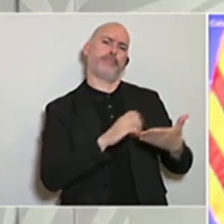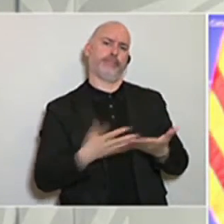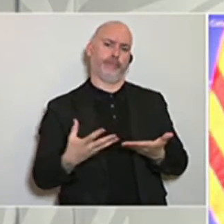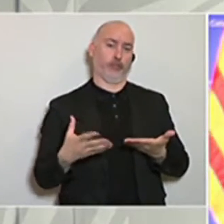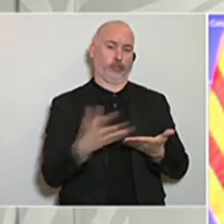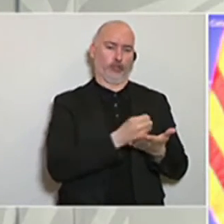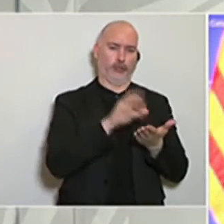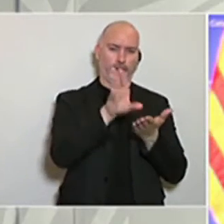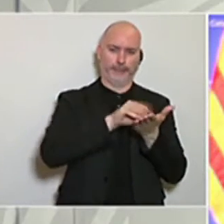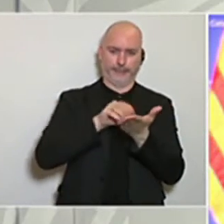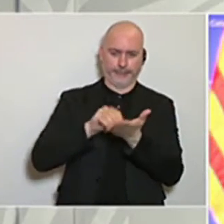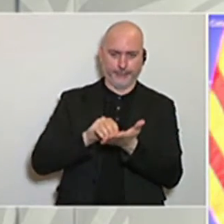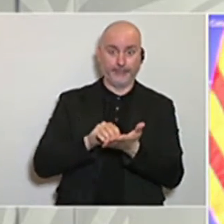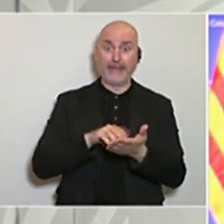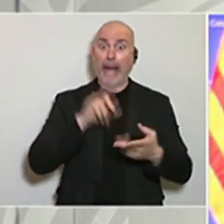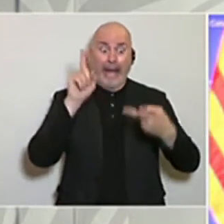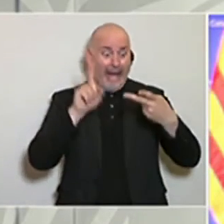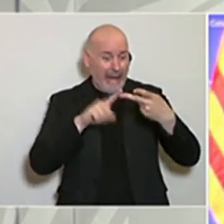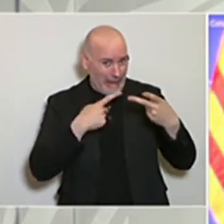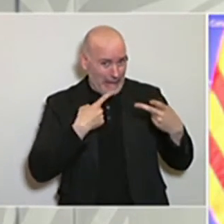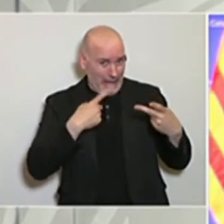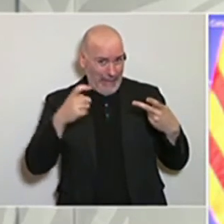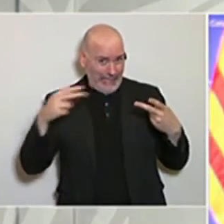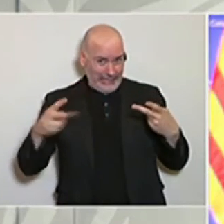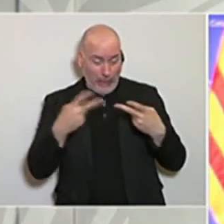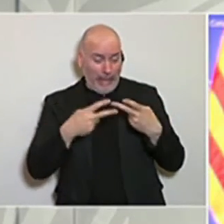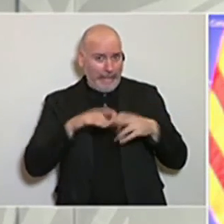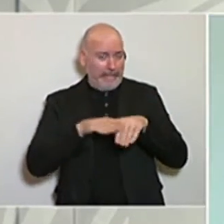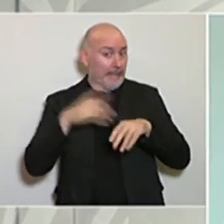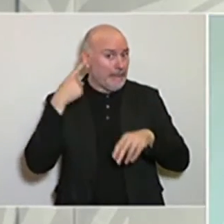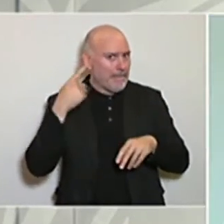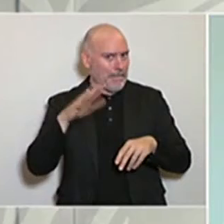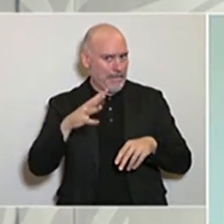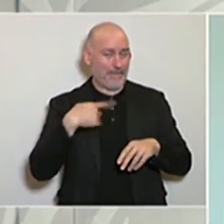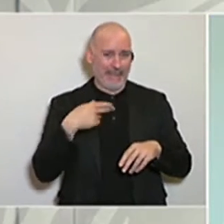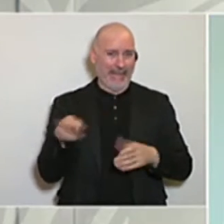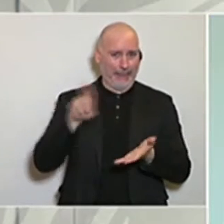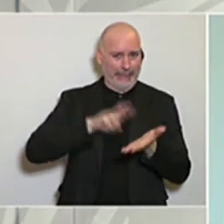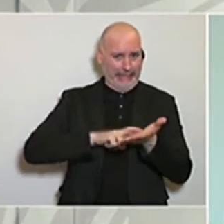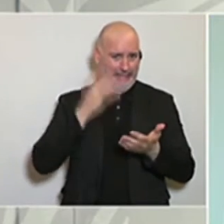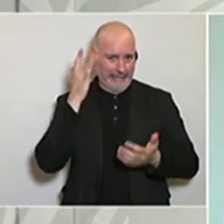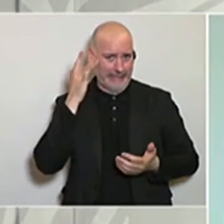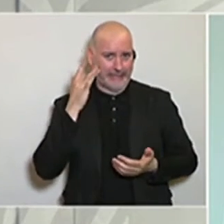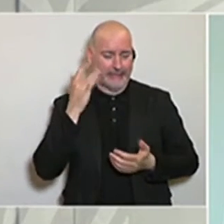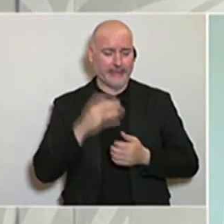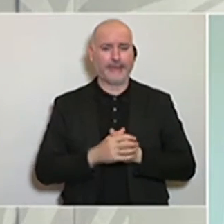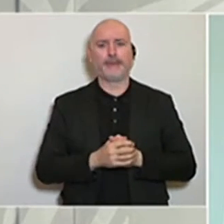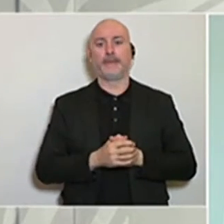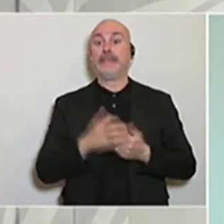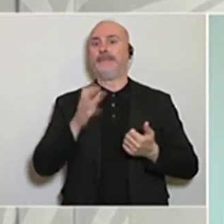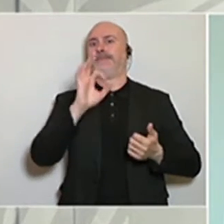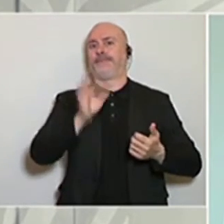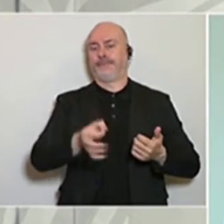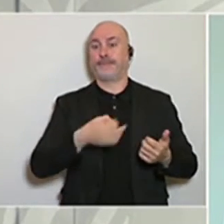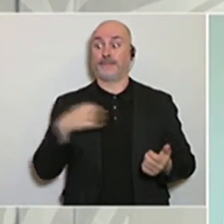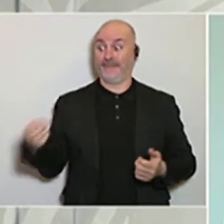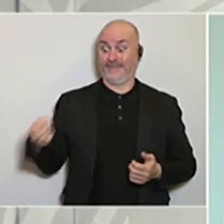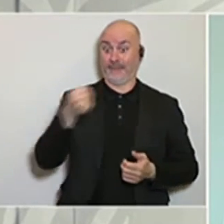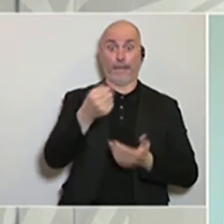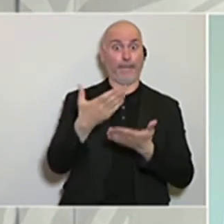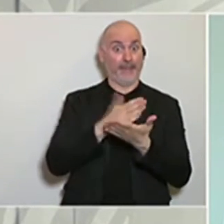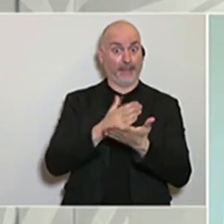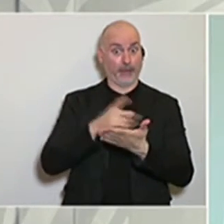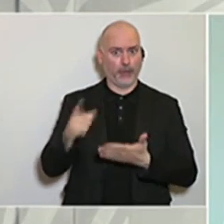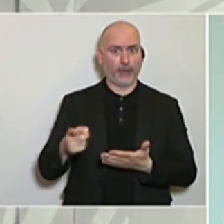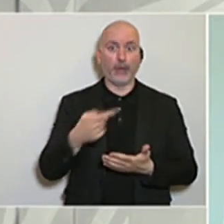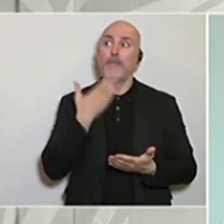comissió. I repeteixi'm la segona pregunta perquè no l'he sentida massa bé, sisplau. Sí, d'una banda, si la petició de la figura del relator